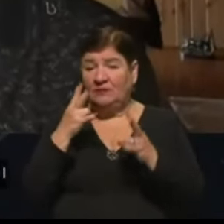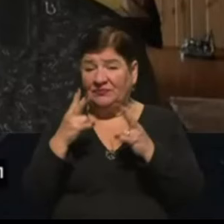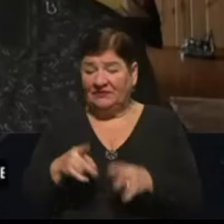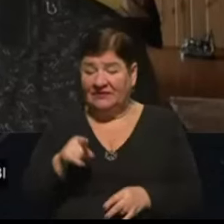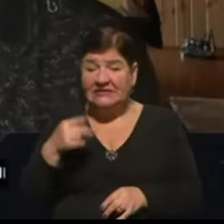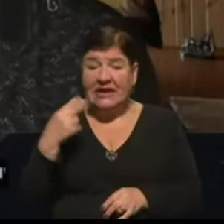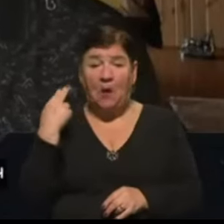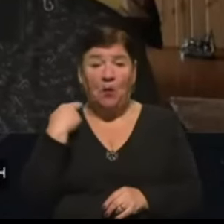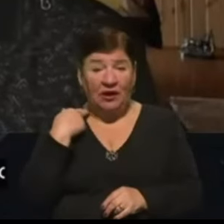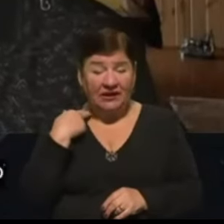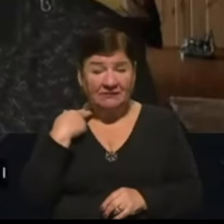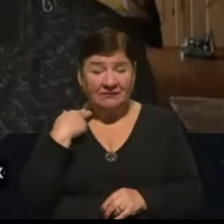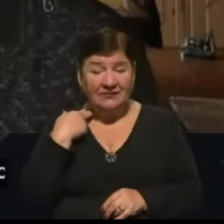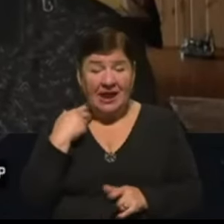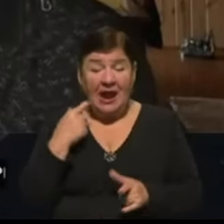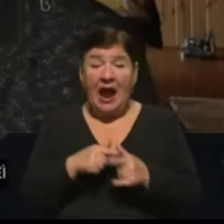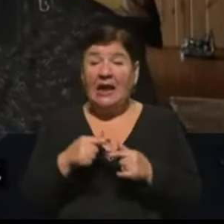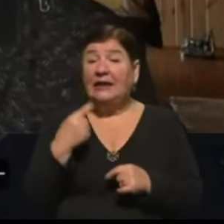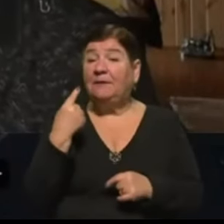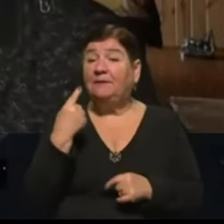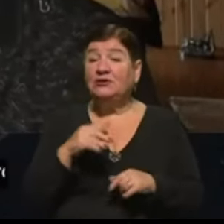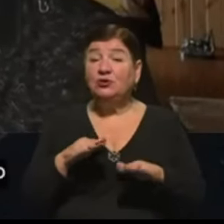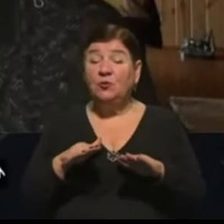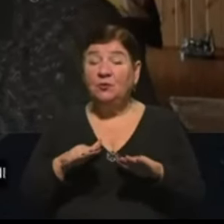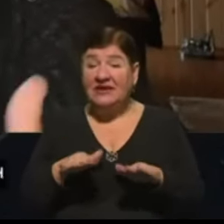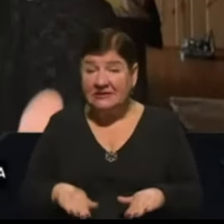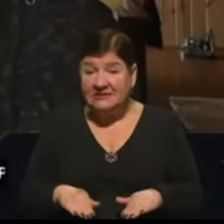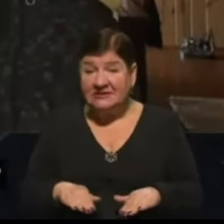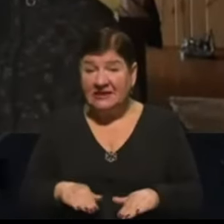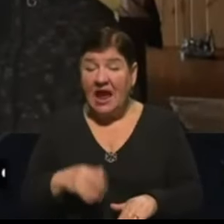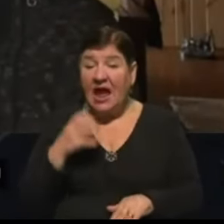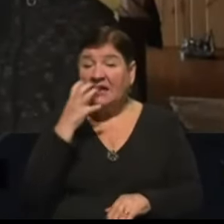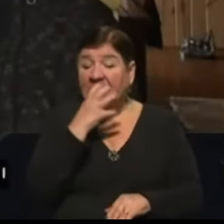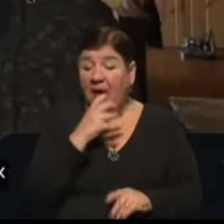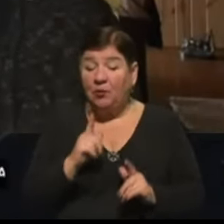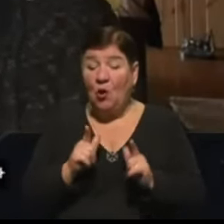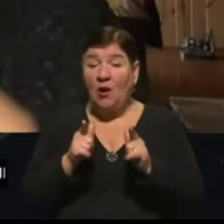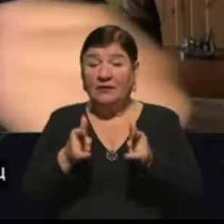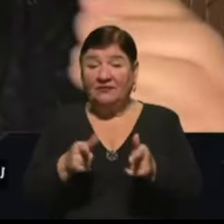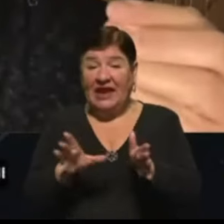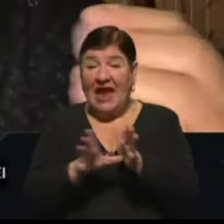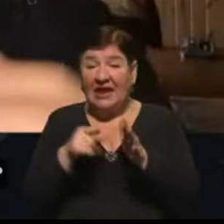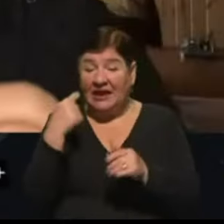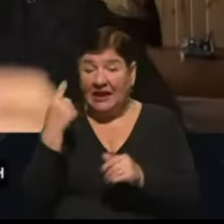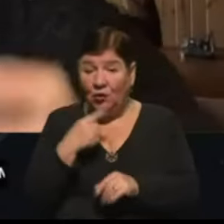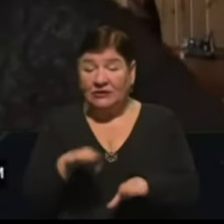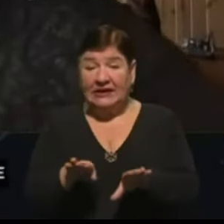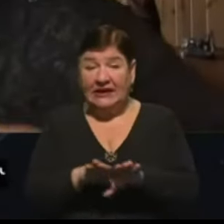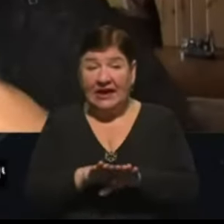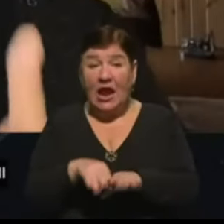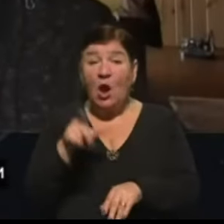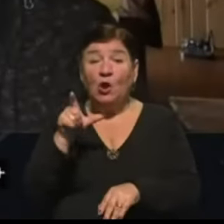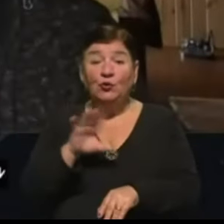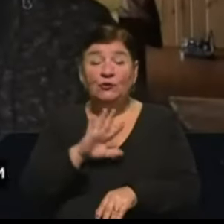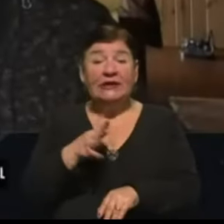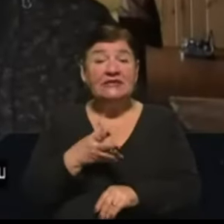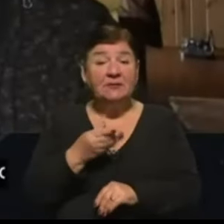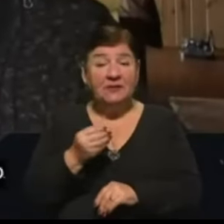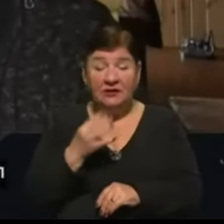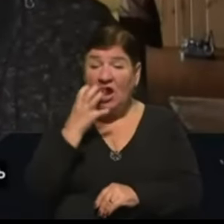цих боргів. Але на першому місці це, безумовно, теплокомуненерго, бо ланцюг такий. Люди не